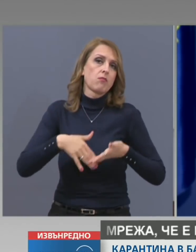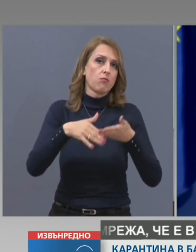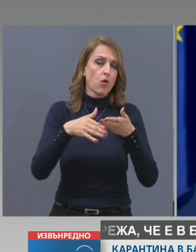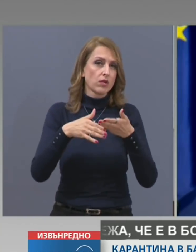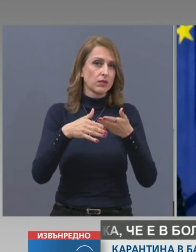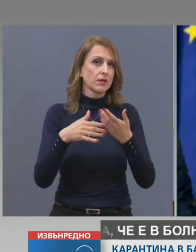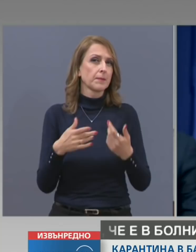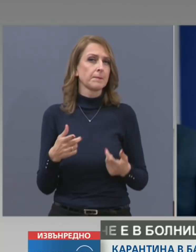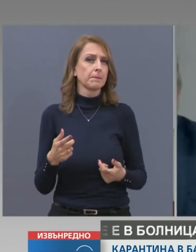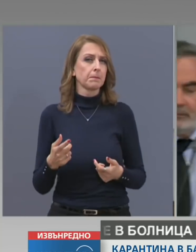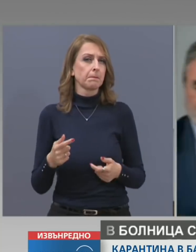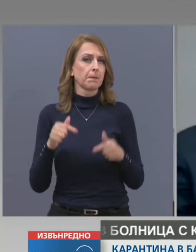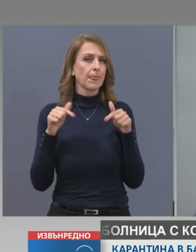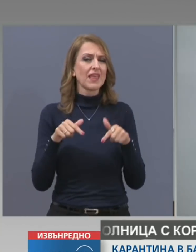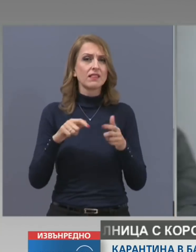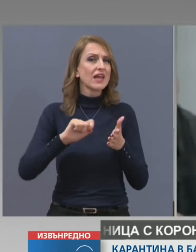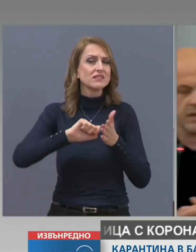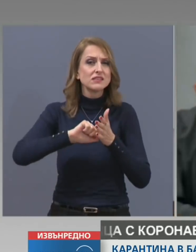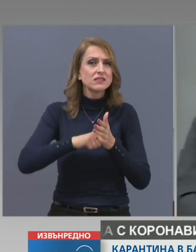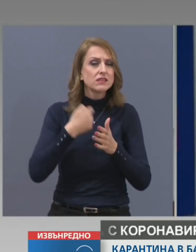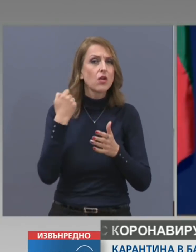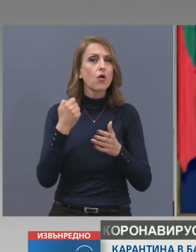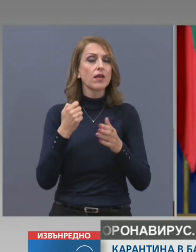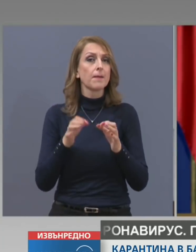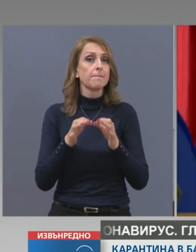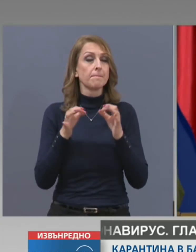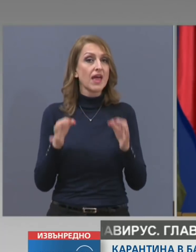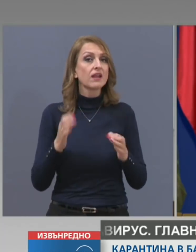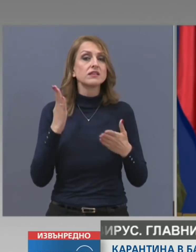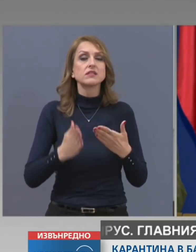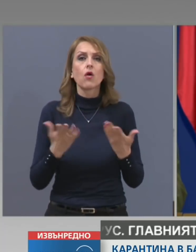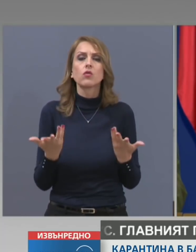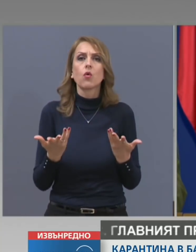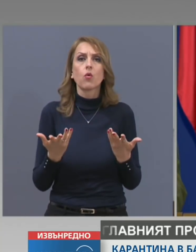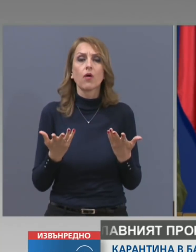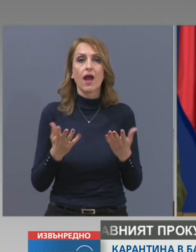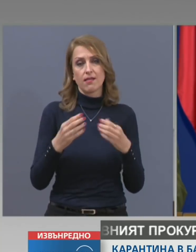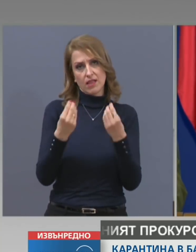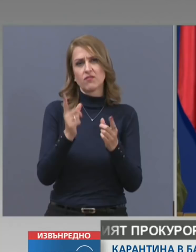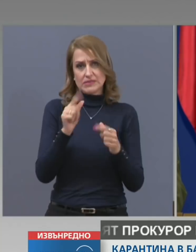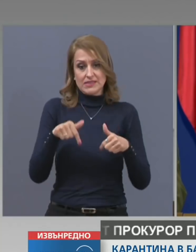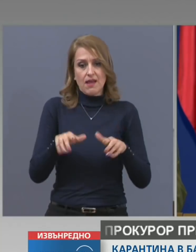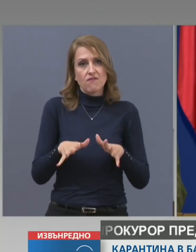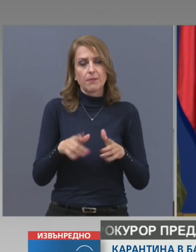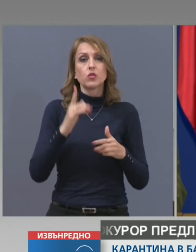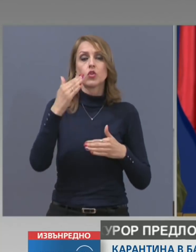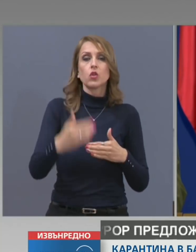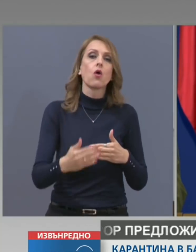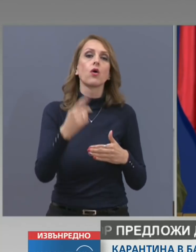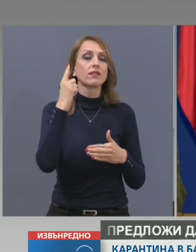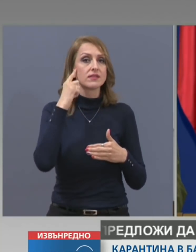Позволявам се само да допълня, тези строги карантинни мероприятия за сега са за срок от 2 седмици. За да не